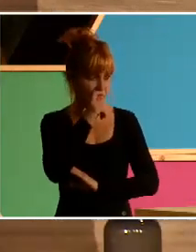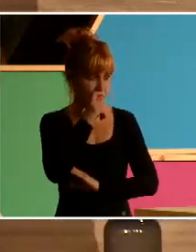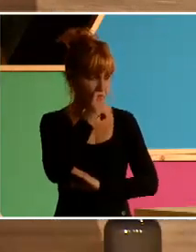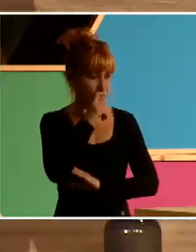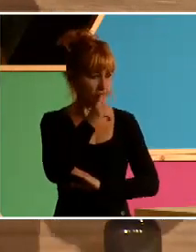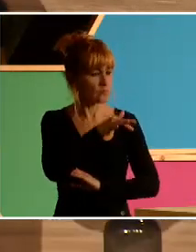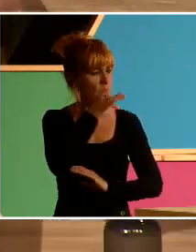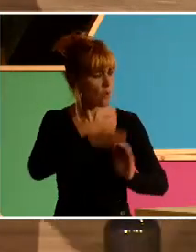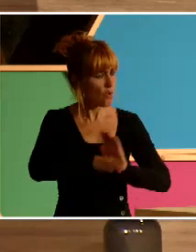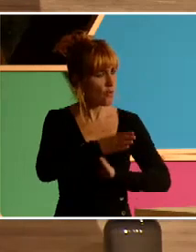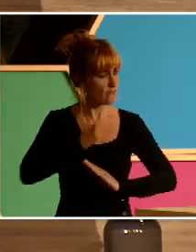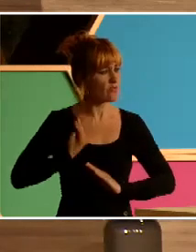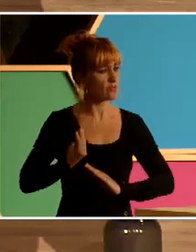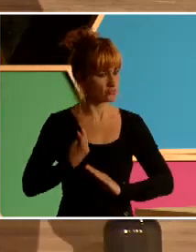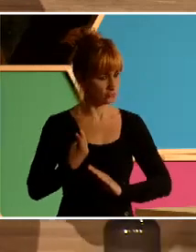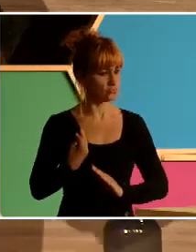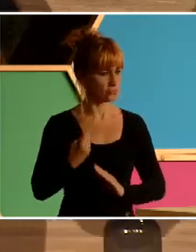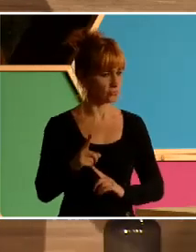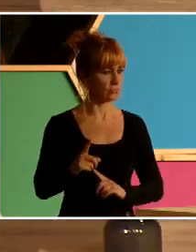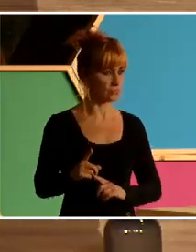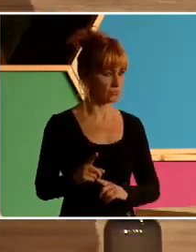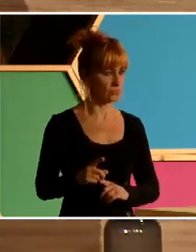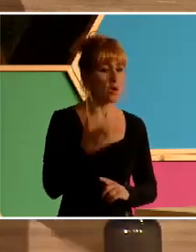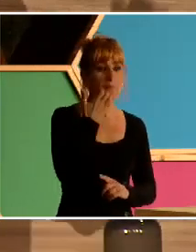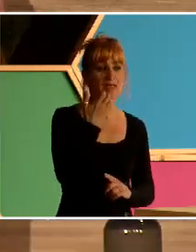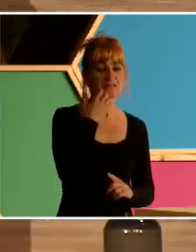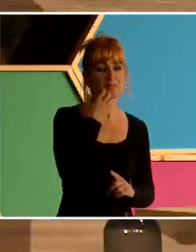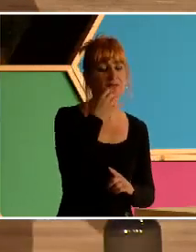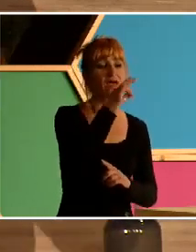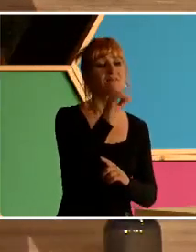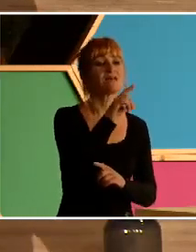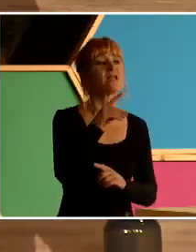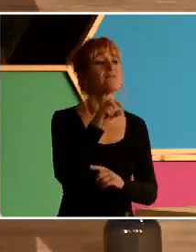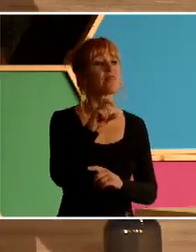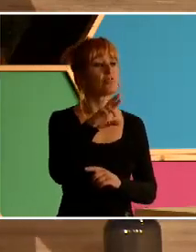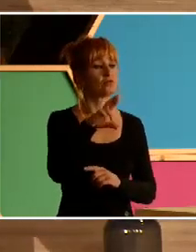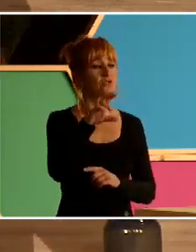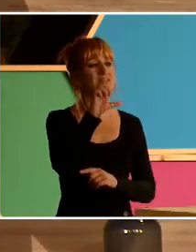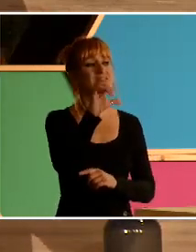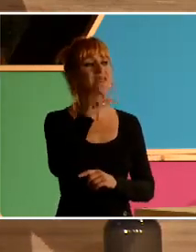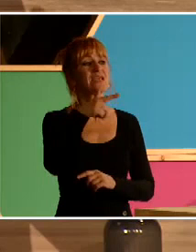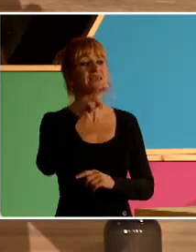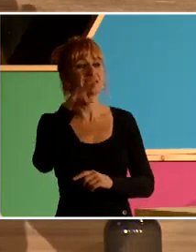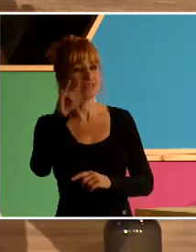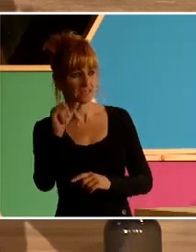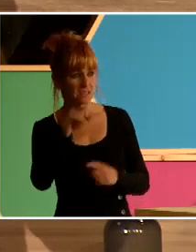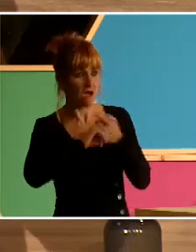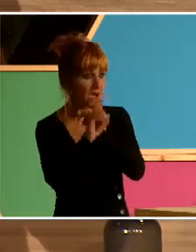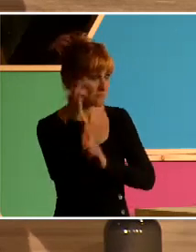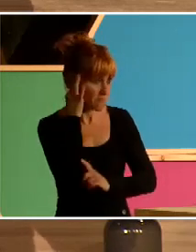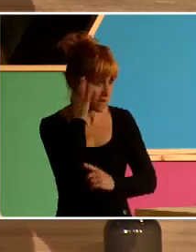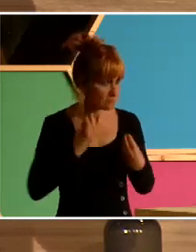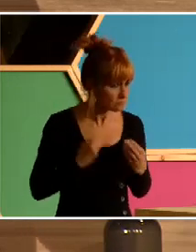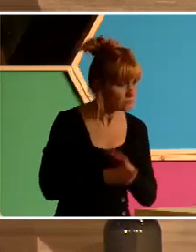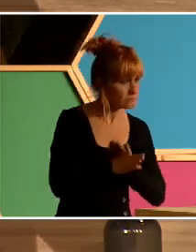molts d'ells. Que li diguin a les germanes de Salvador Seguí que estan vives i que reclamen justícia i reparació des de fa molts